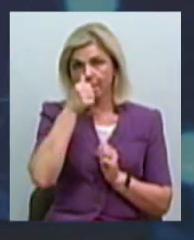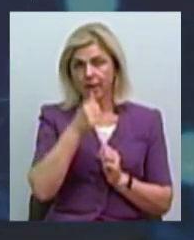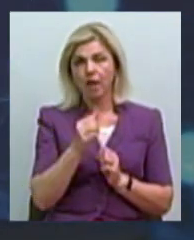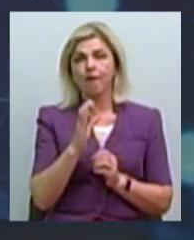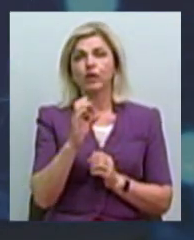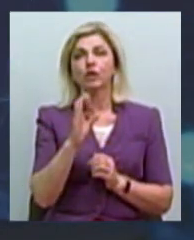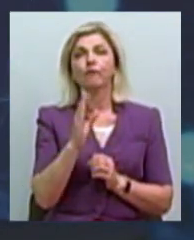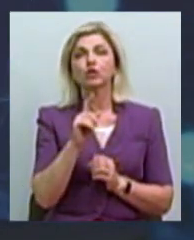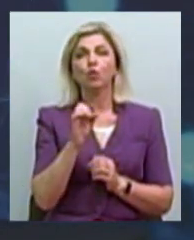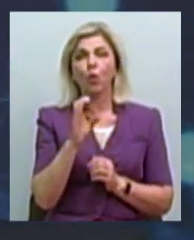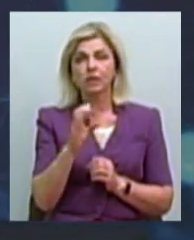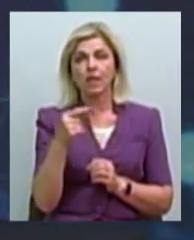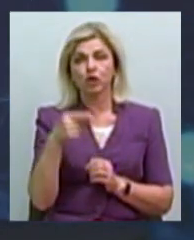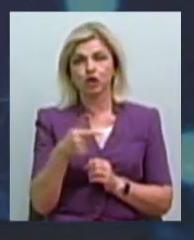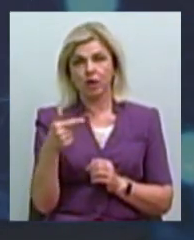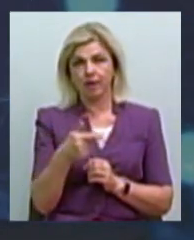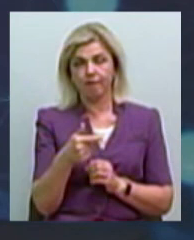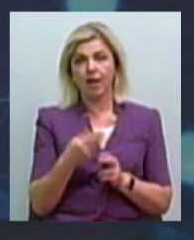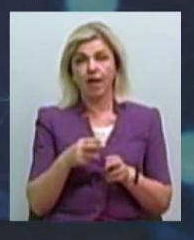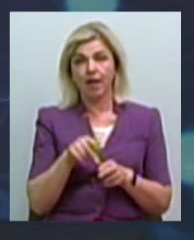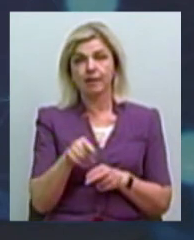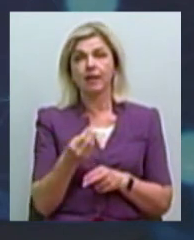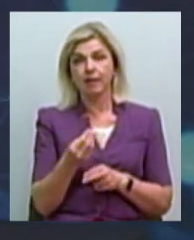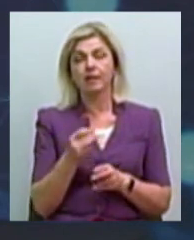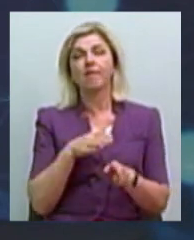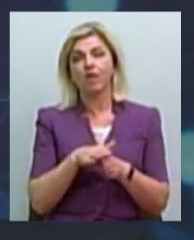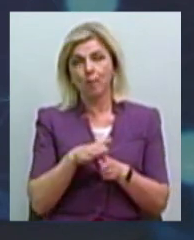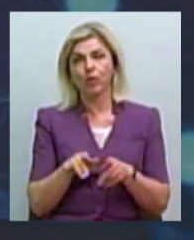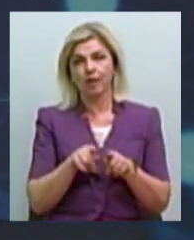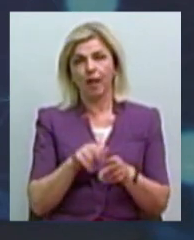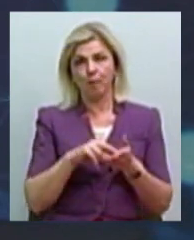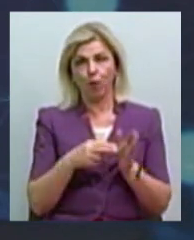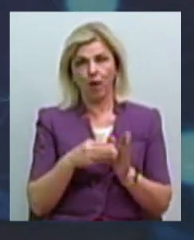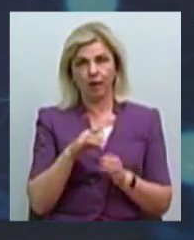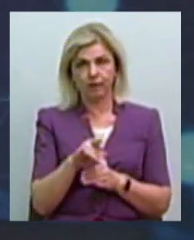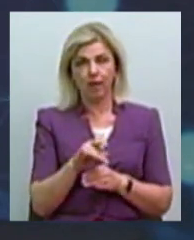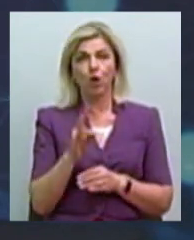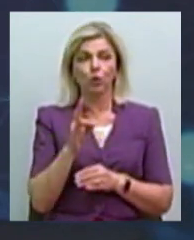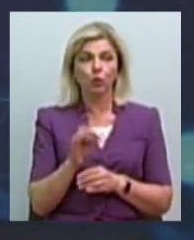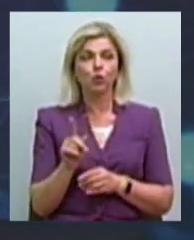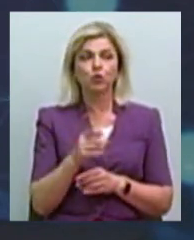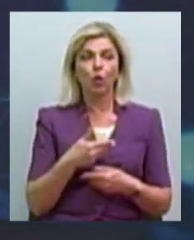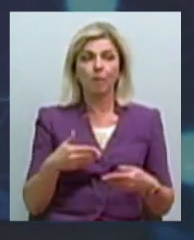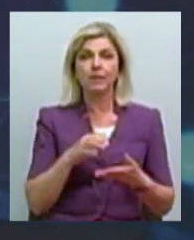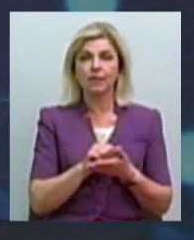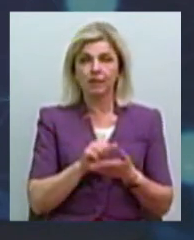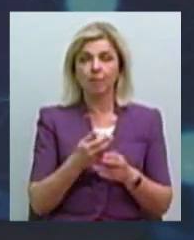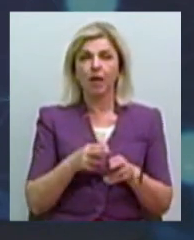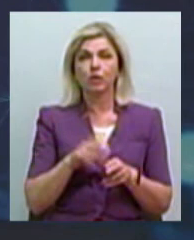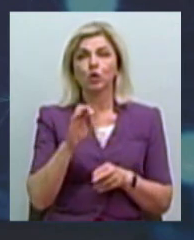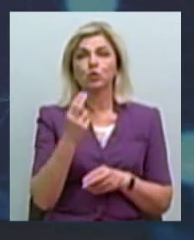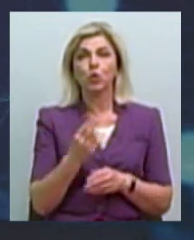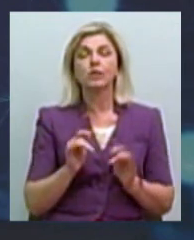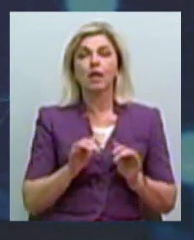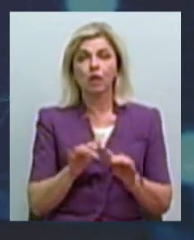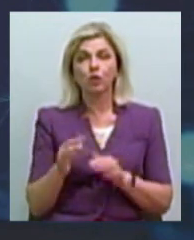размере 1000 гривен. То есть на эти деньги как бы потом и реализовываются эти проекты. Но помимо всего прочего, что мы занимаемся этой социальной деятельностью, мы